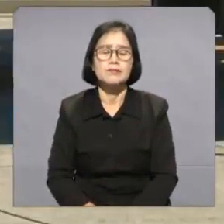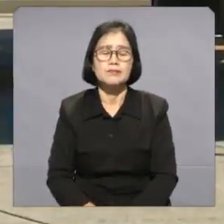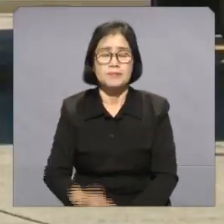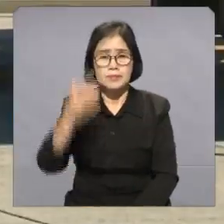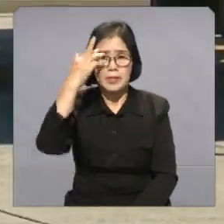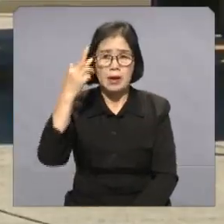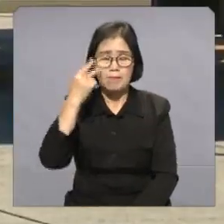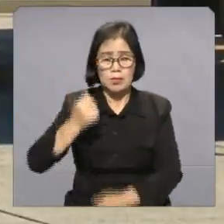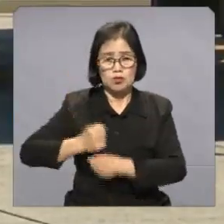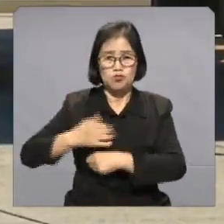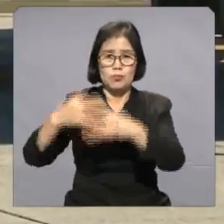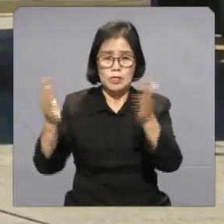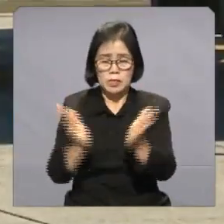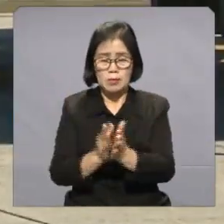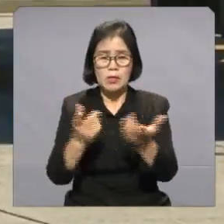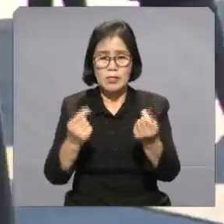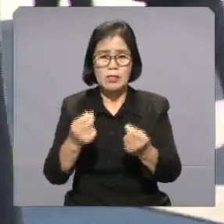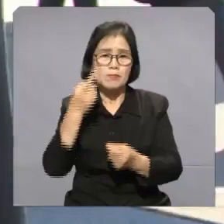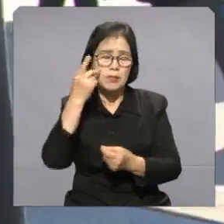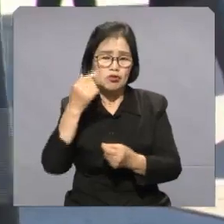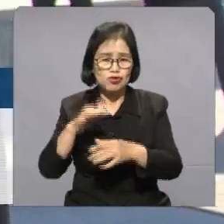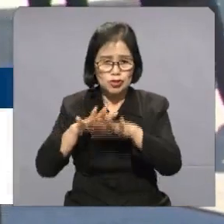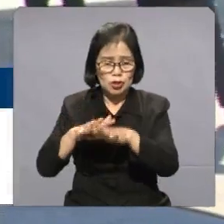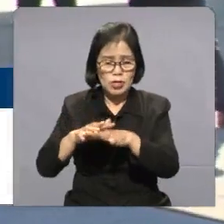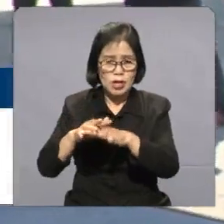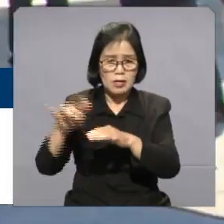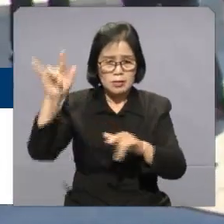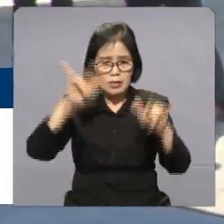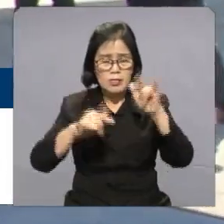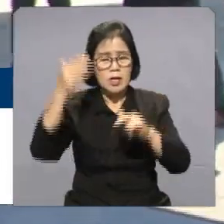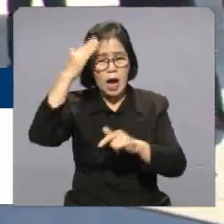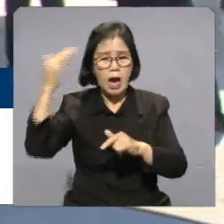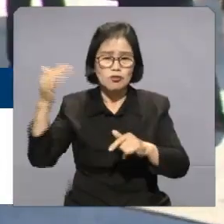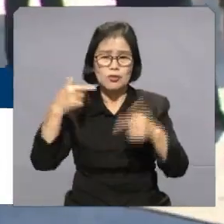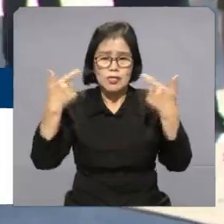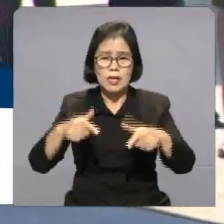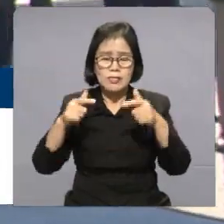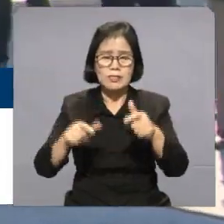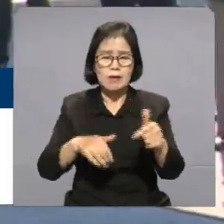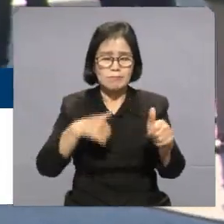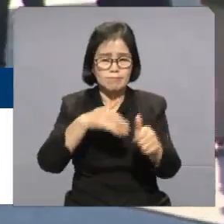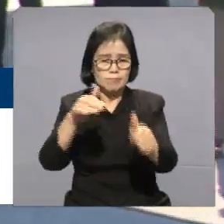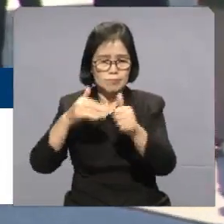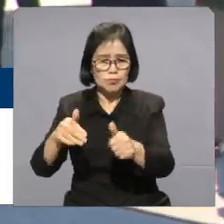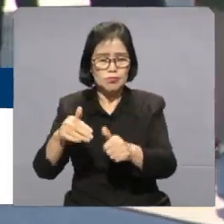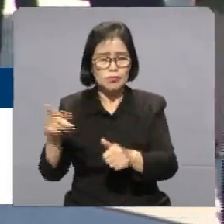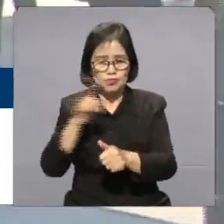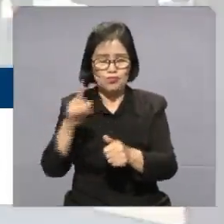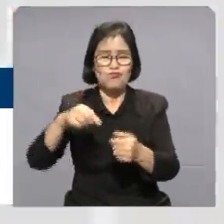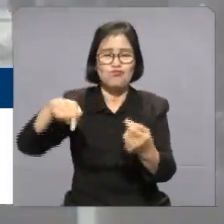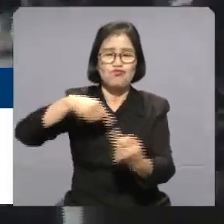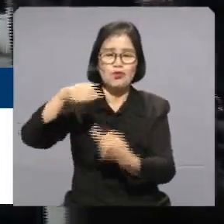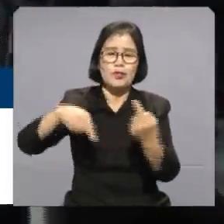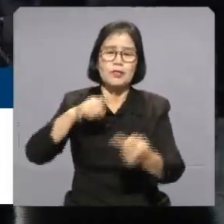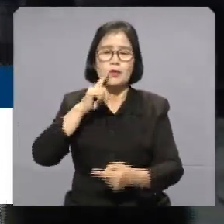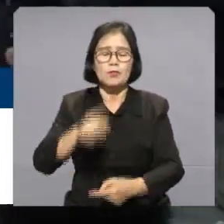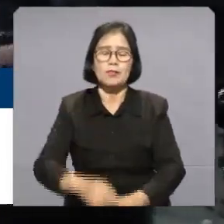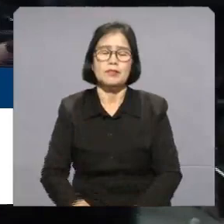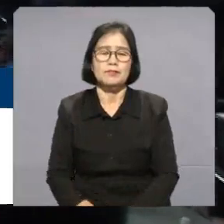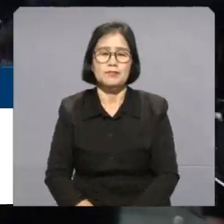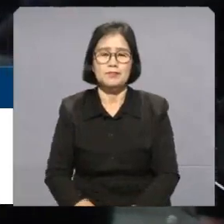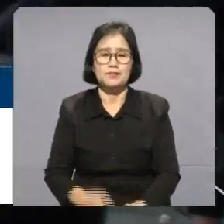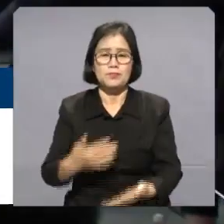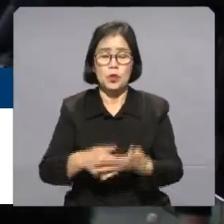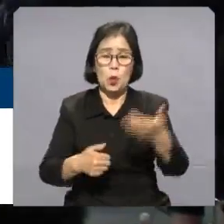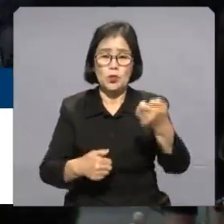한미 국방장관은 이 같은 미국 전략 자산을 한국에 상시 배치하는 수준으로 운용하기로 했습니다.